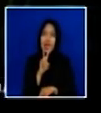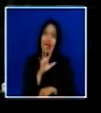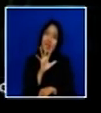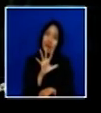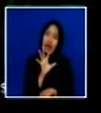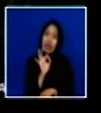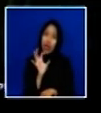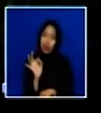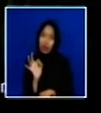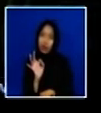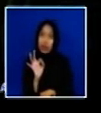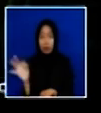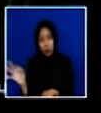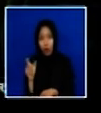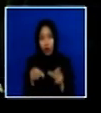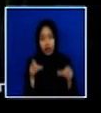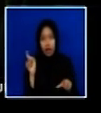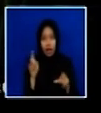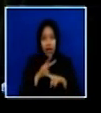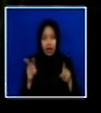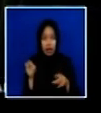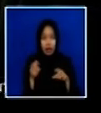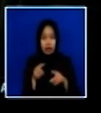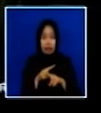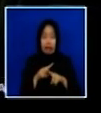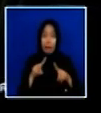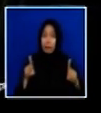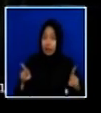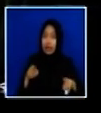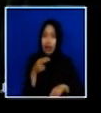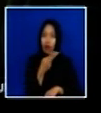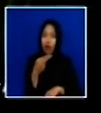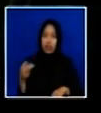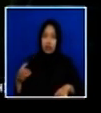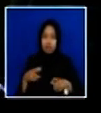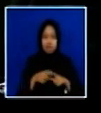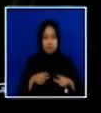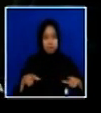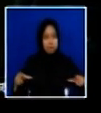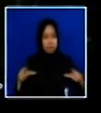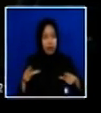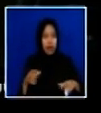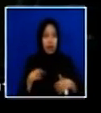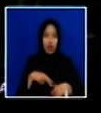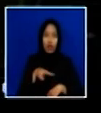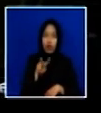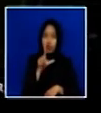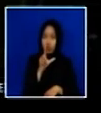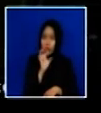sementara Negara Kesatuan Republik Indonesia ini begitu luas masyarakatnya 270000000